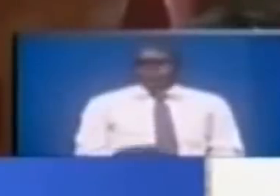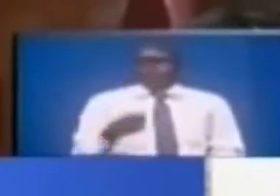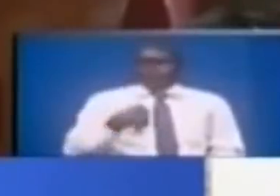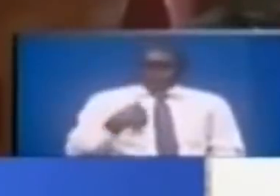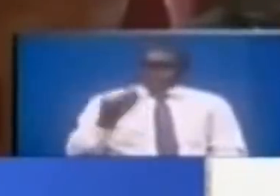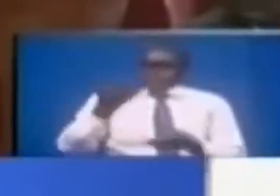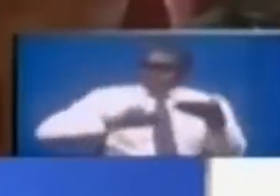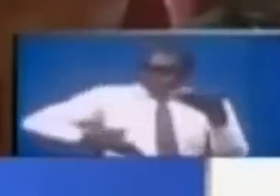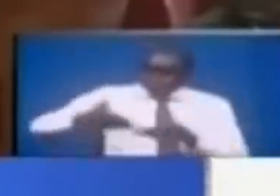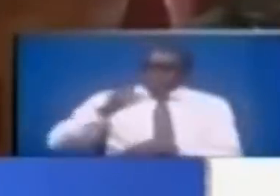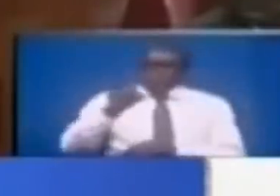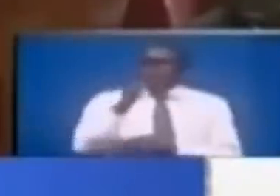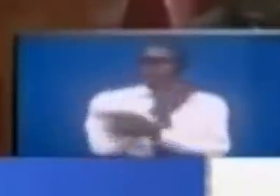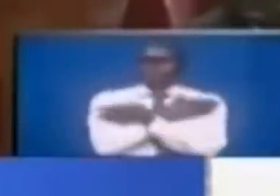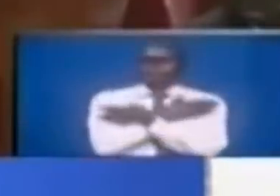Nikazungumza na rafiki yangu mmoja